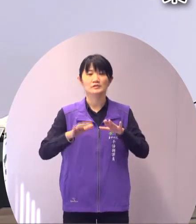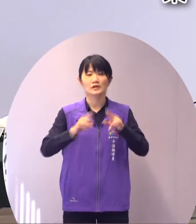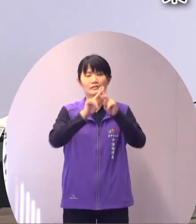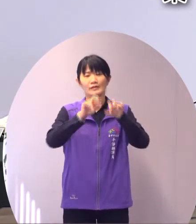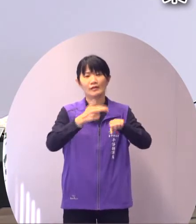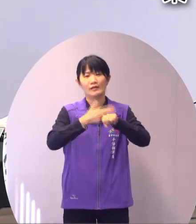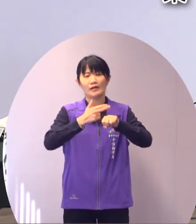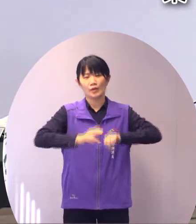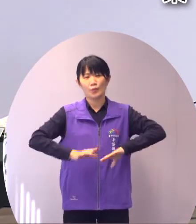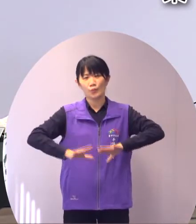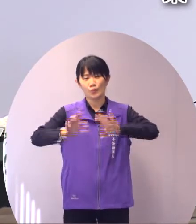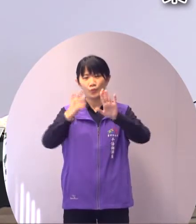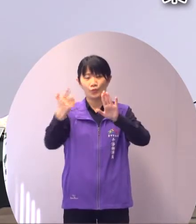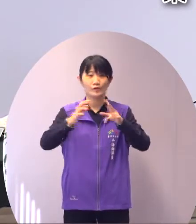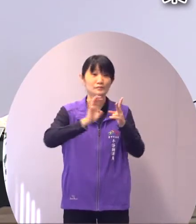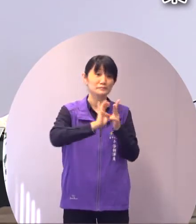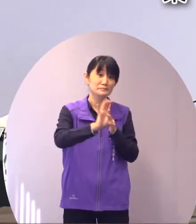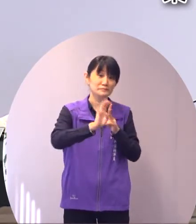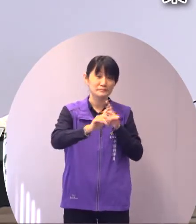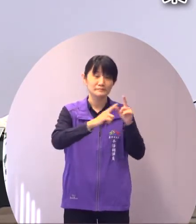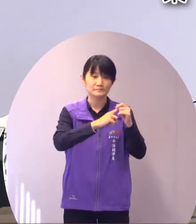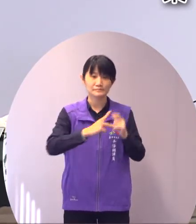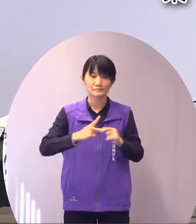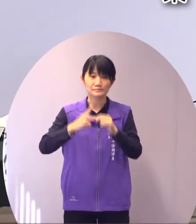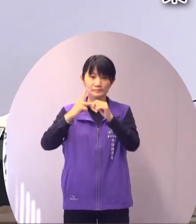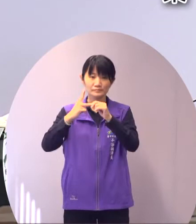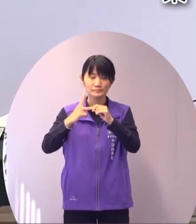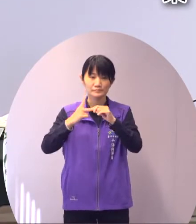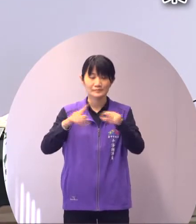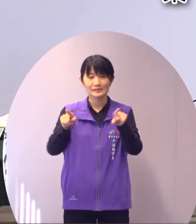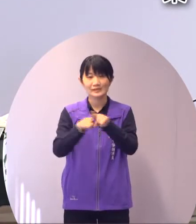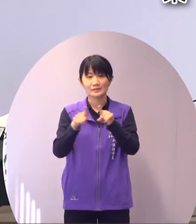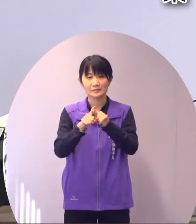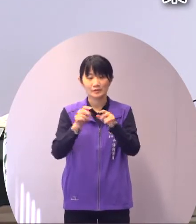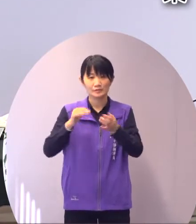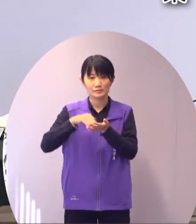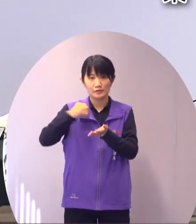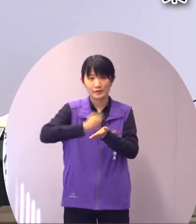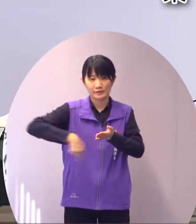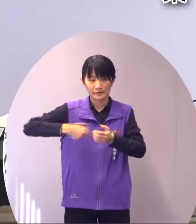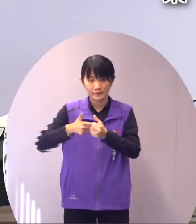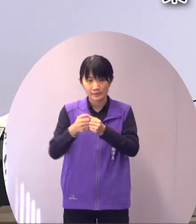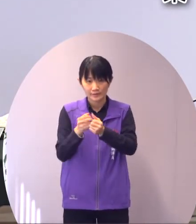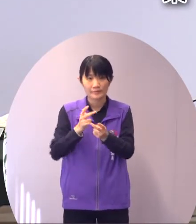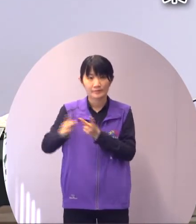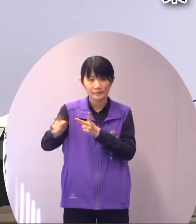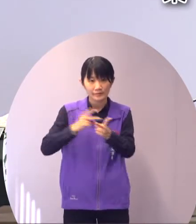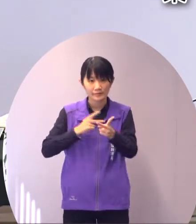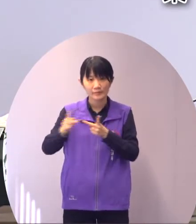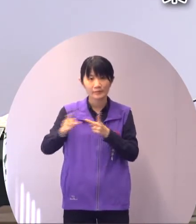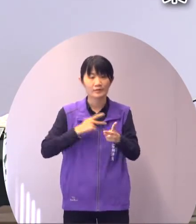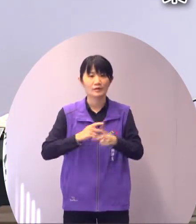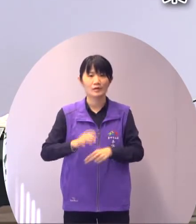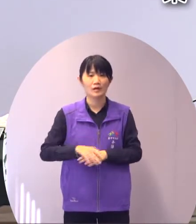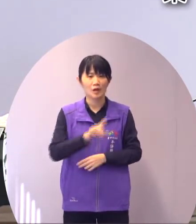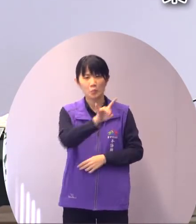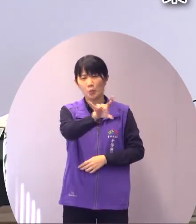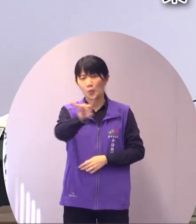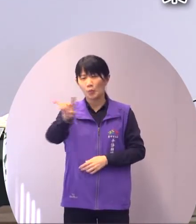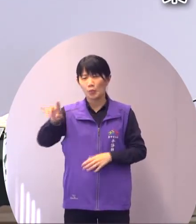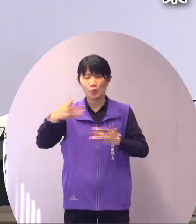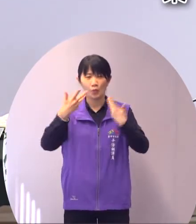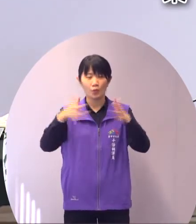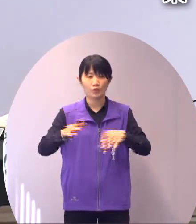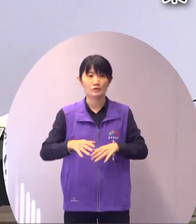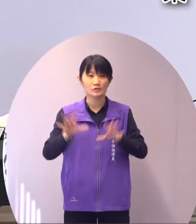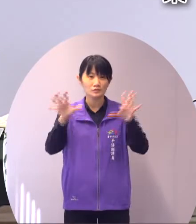家不管是用 email 或者这个社交社群 这个软体都非常的普遍啊，所以这个